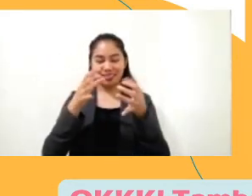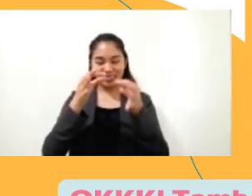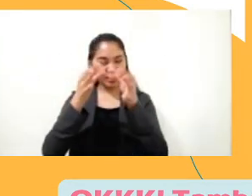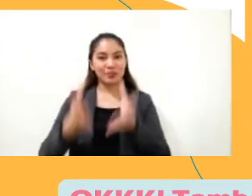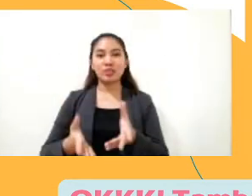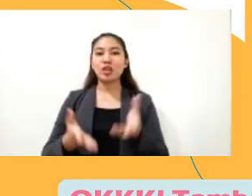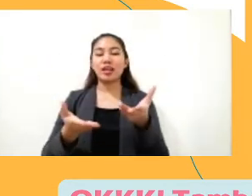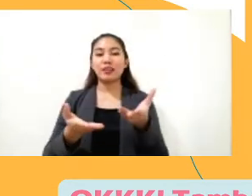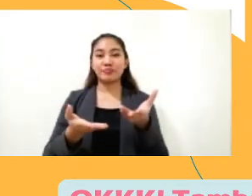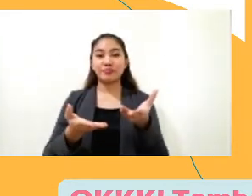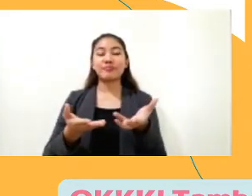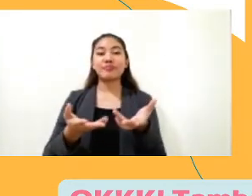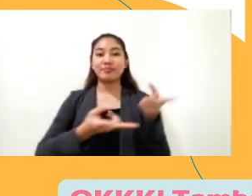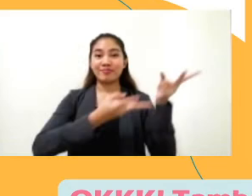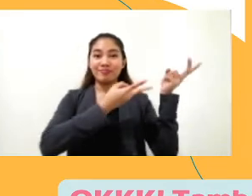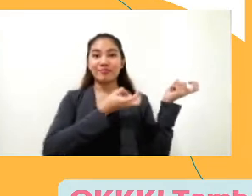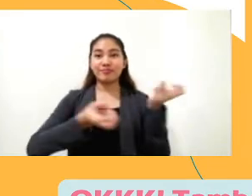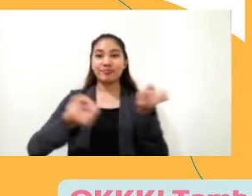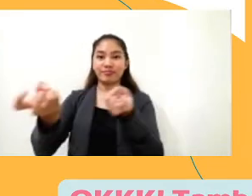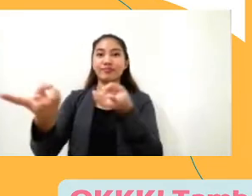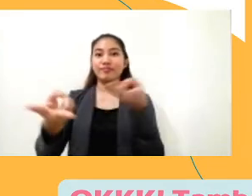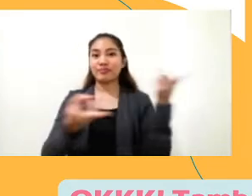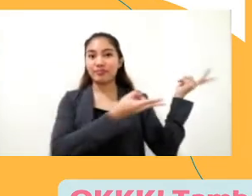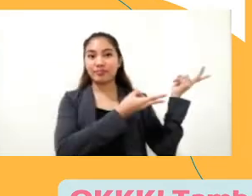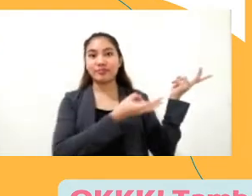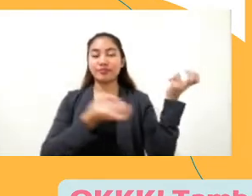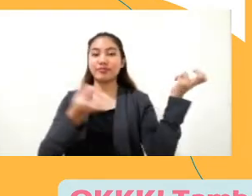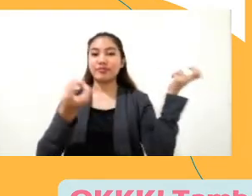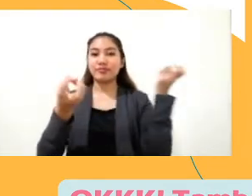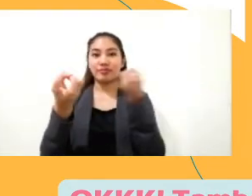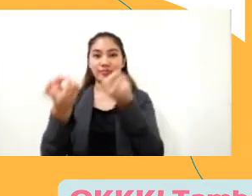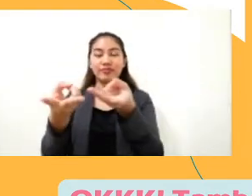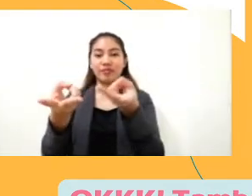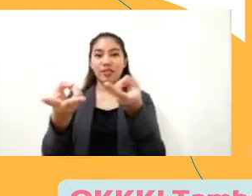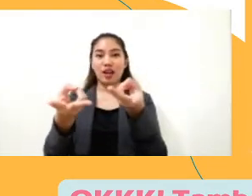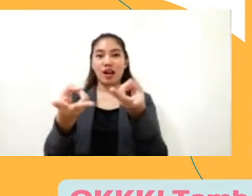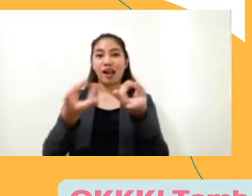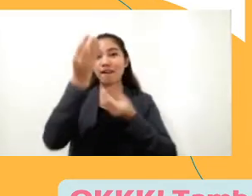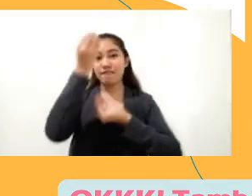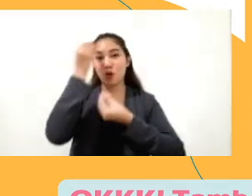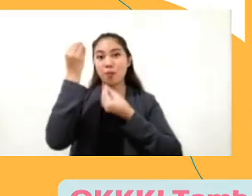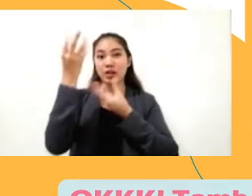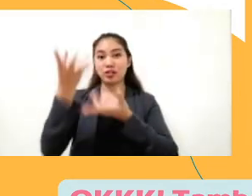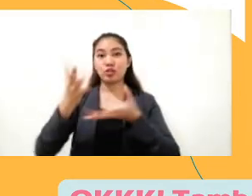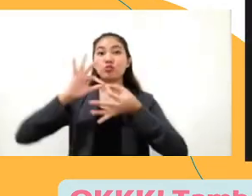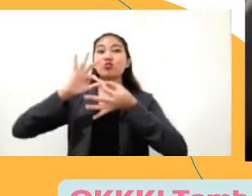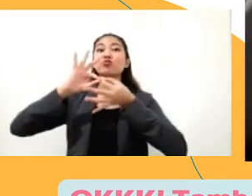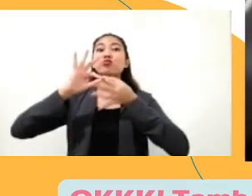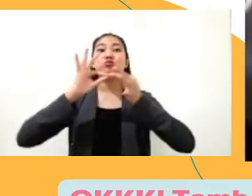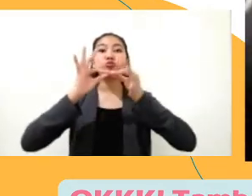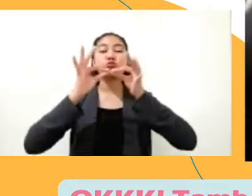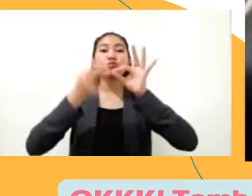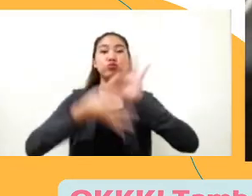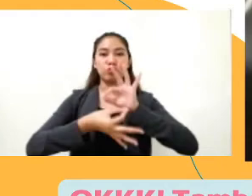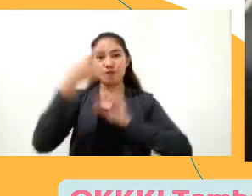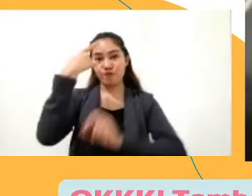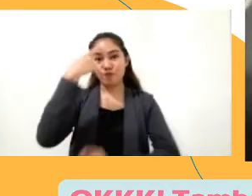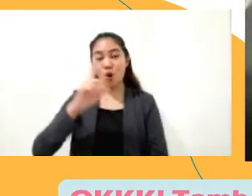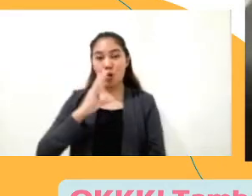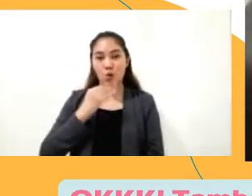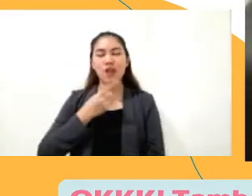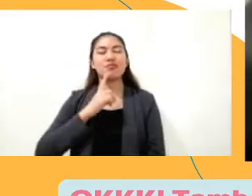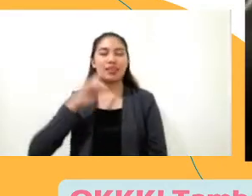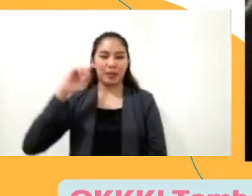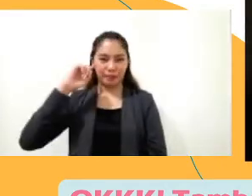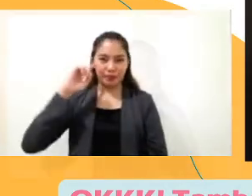mga pinagkakwentuhan dito sa OKKK Tambayan sa ating mga deaf community na mga kapatid. Yan. So, ano